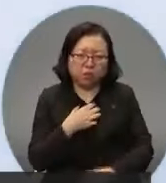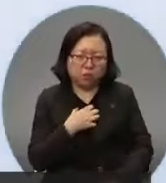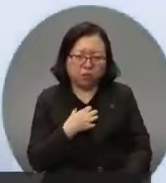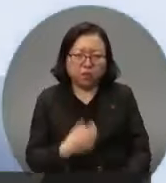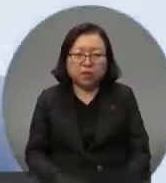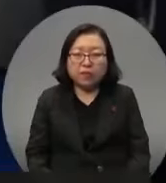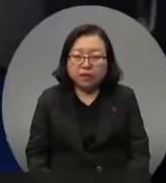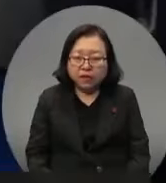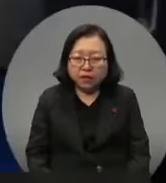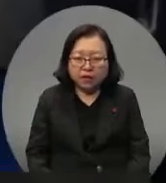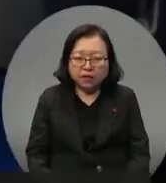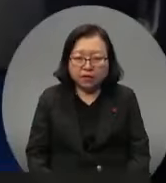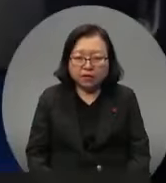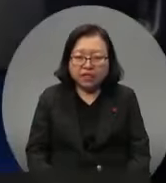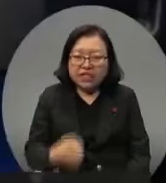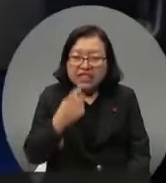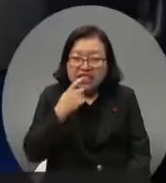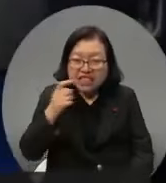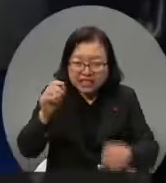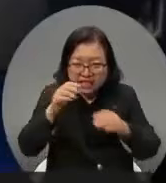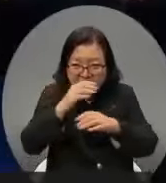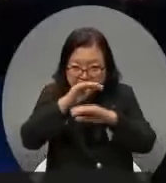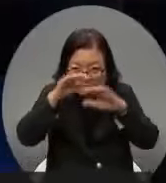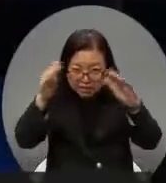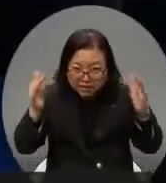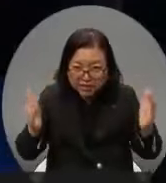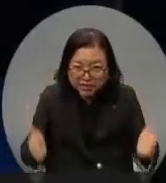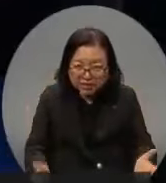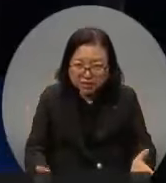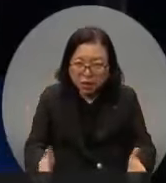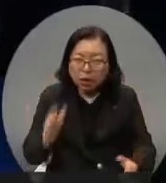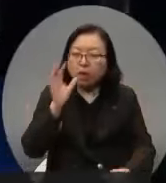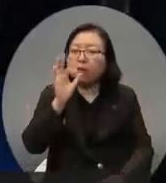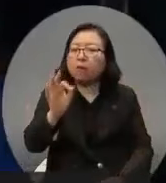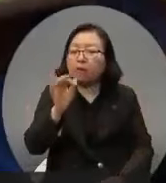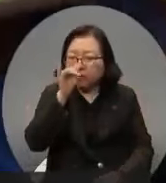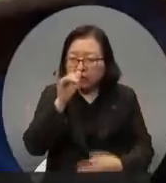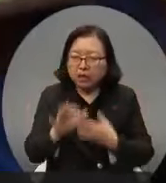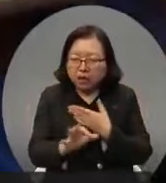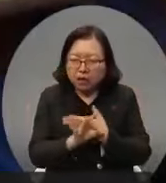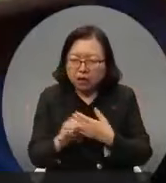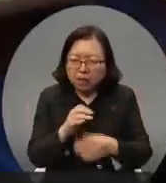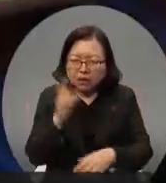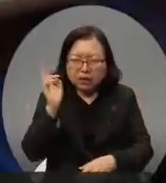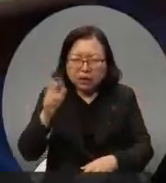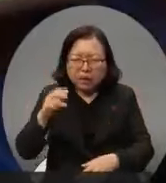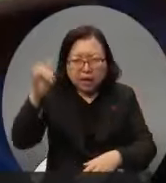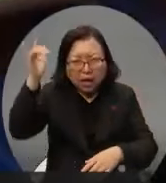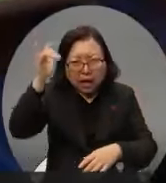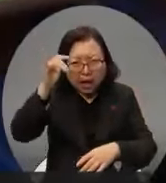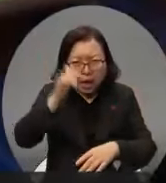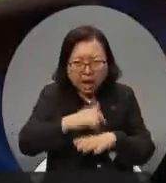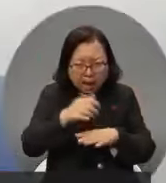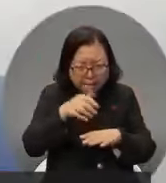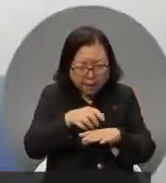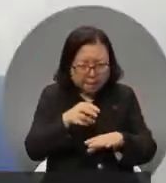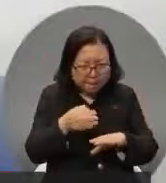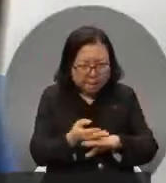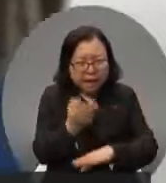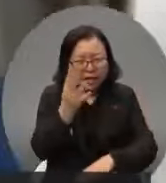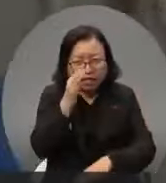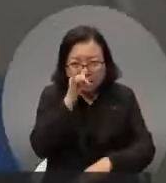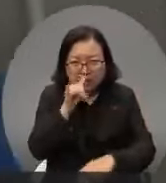물체, 특히 하얀색으로 그렇게 돼 있으면은 뭐 상황에 따라 빛 반사가 유발돼서 조종사가 시각